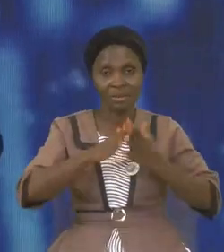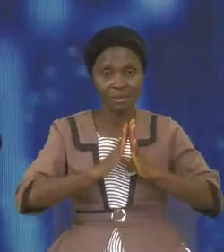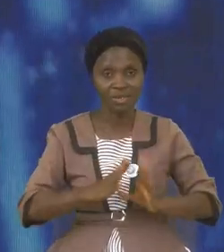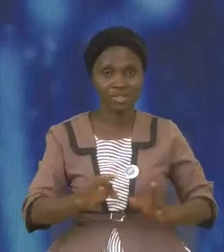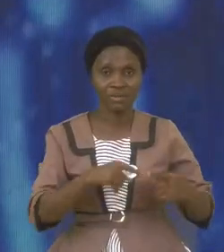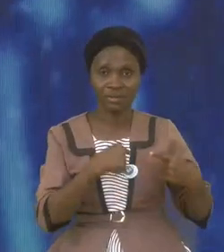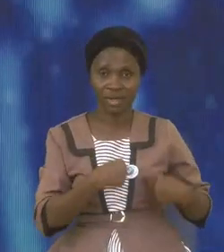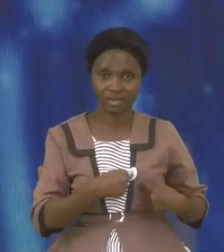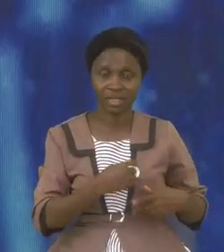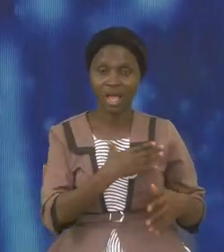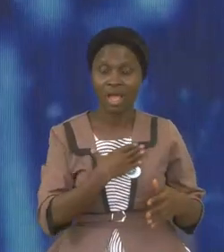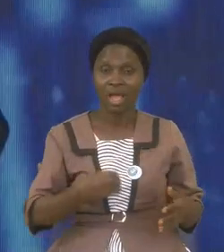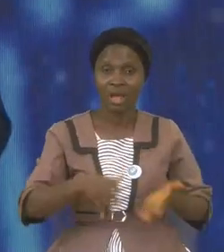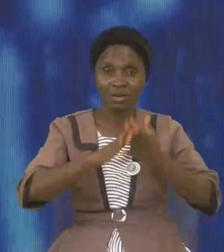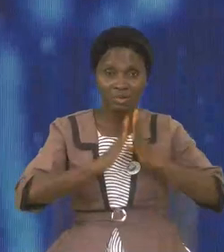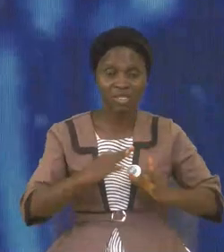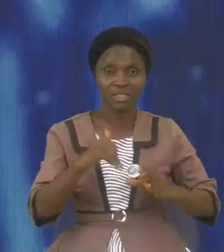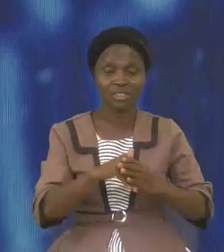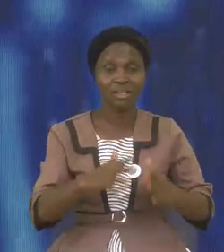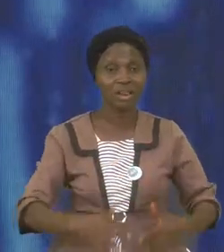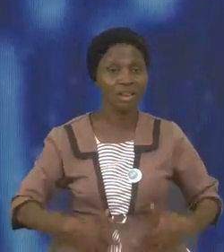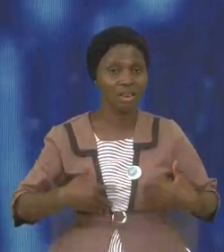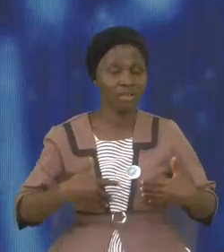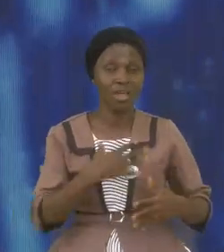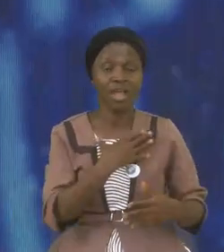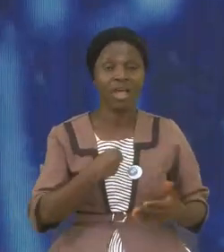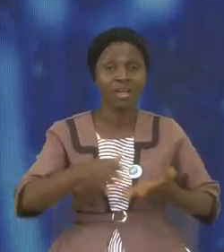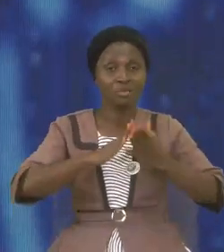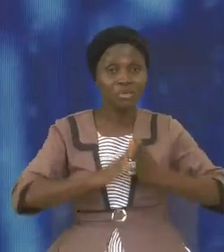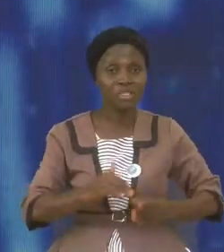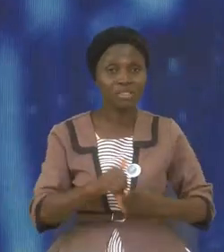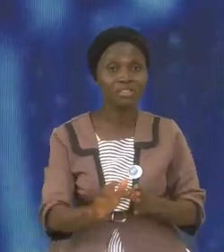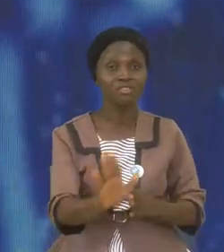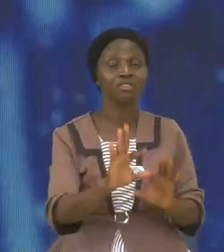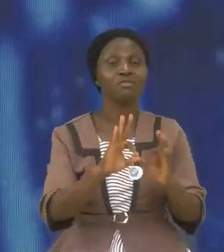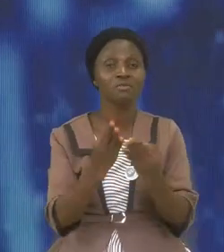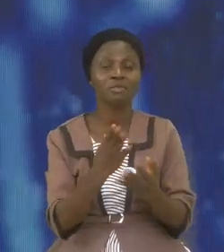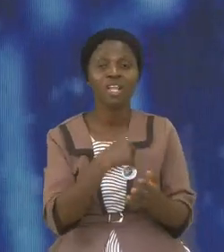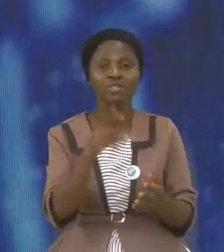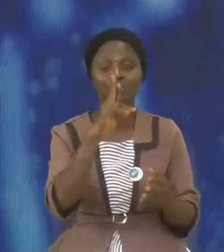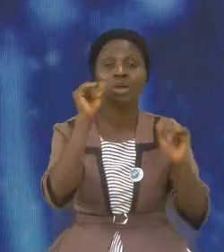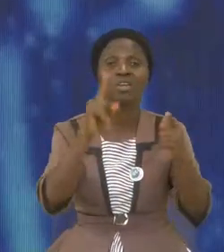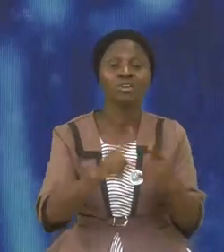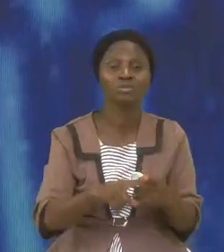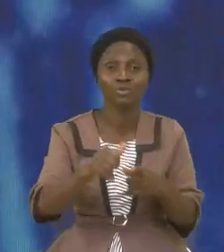la prolongation de la paix du cœur, du repos de ta vie, de la paix dans